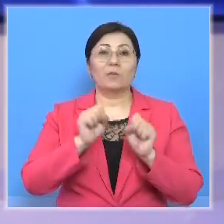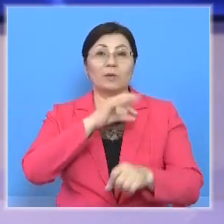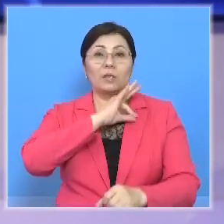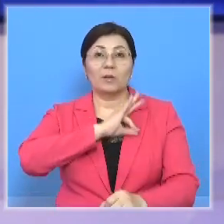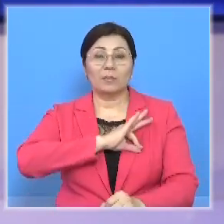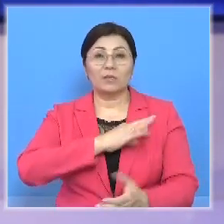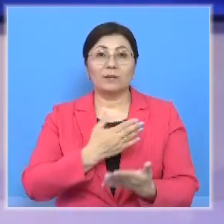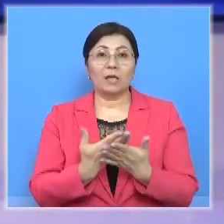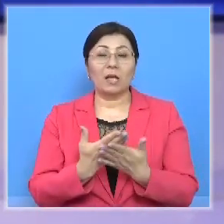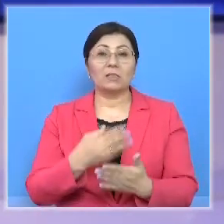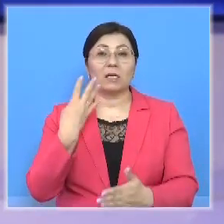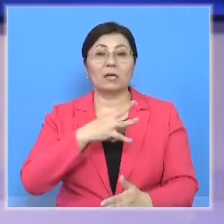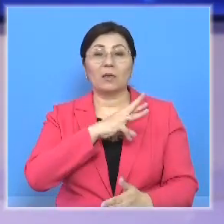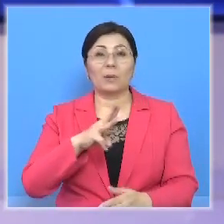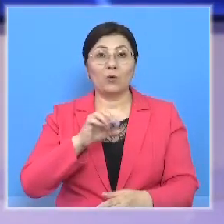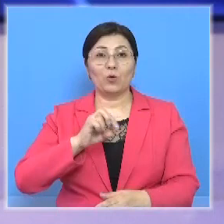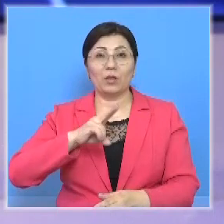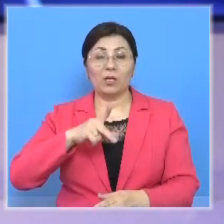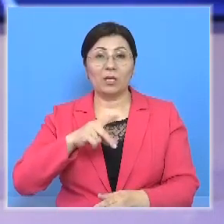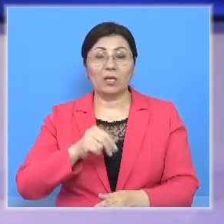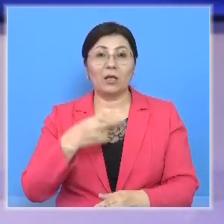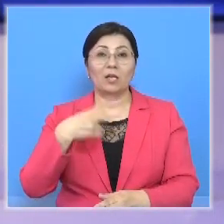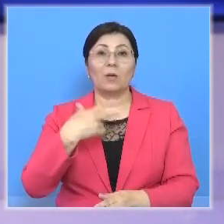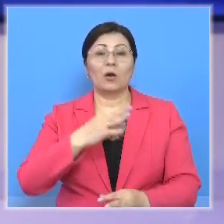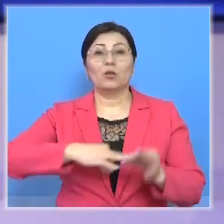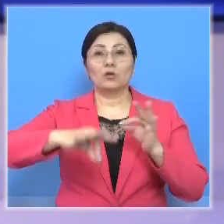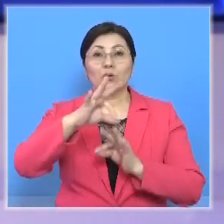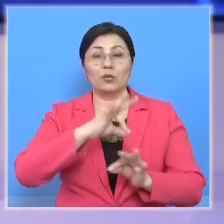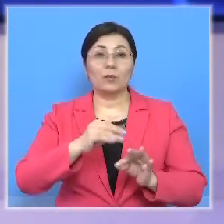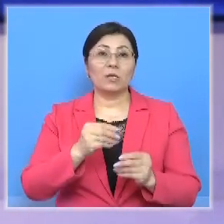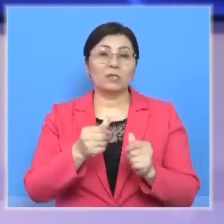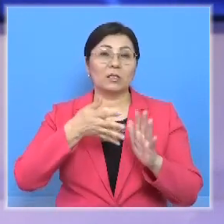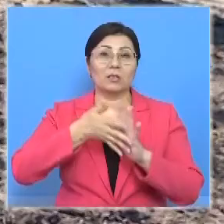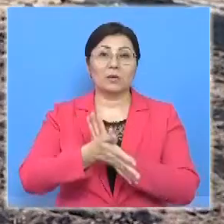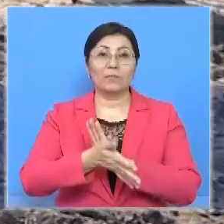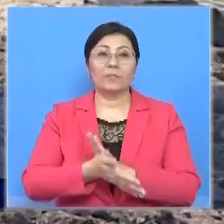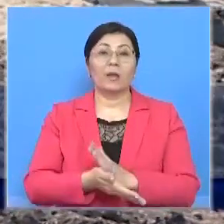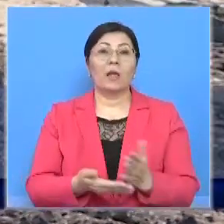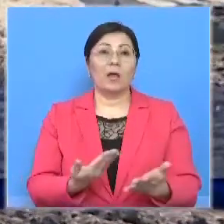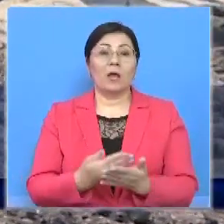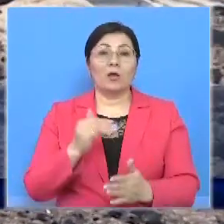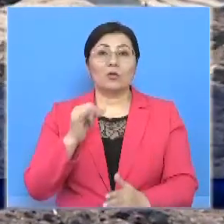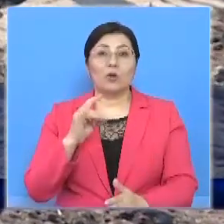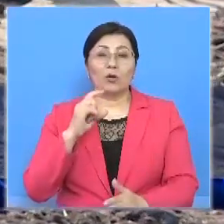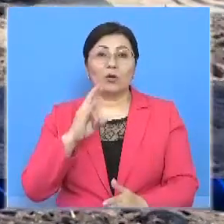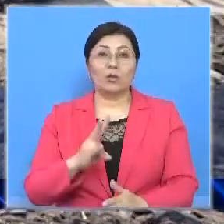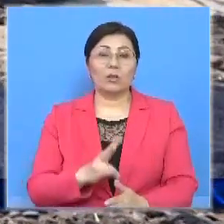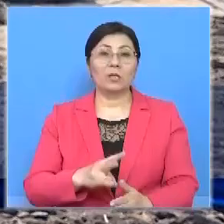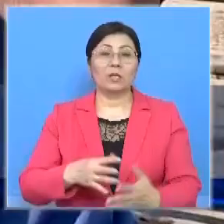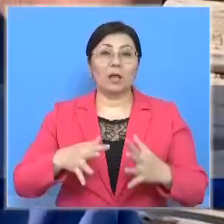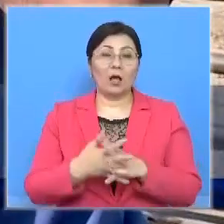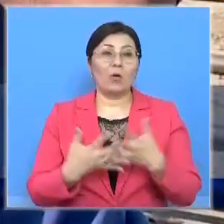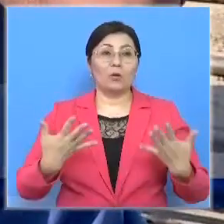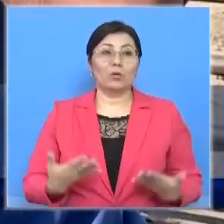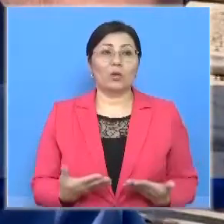отыр. Әзірге 40 миллион теңгенің 23 жобасы қаржыландырылған. Жырын ауылының тұрғыны Жадыра Сахимолда жылыжай ісін